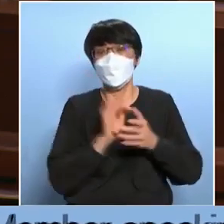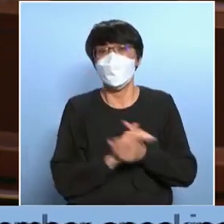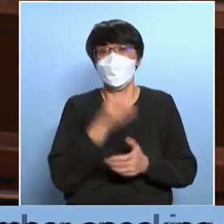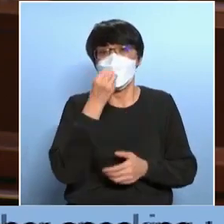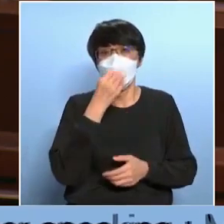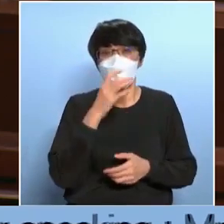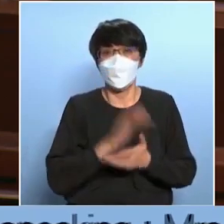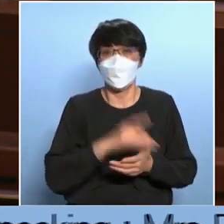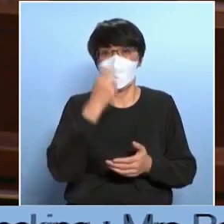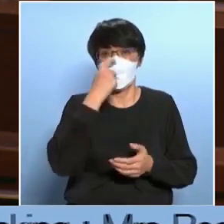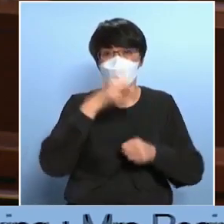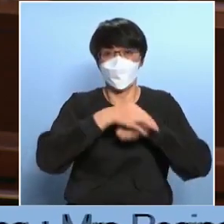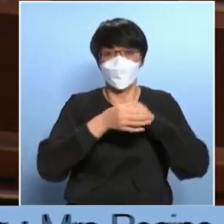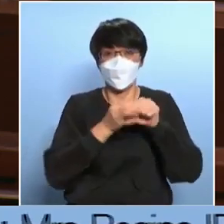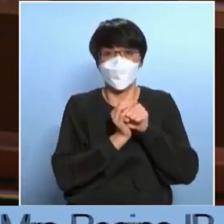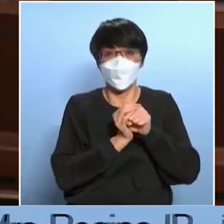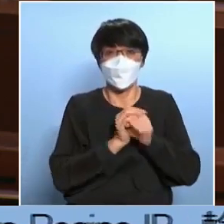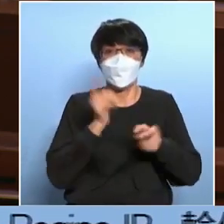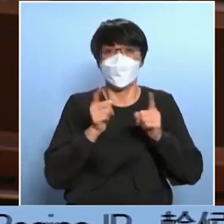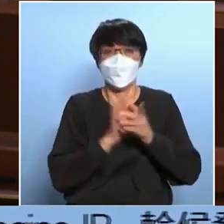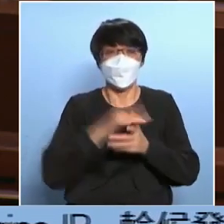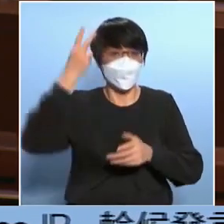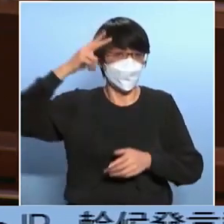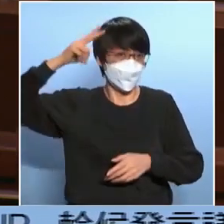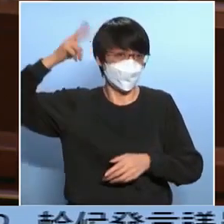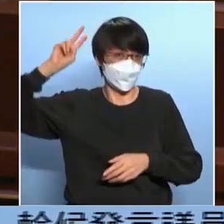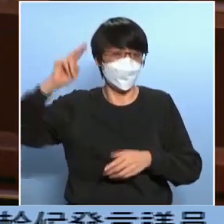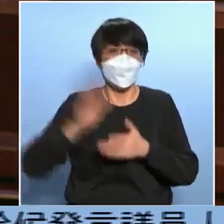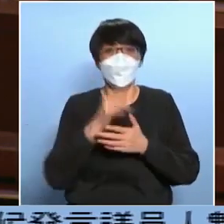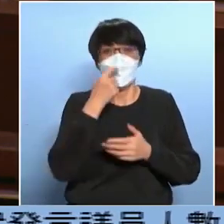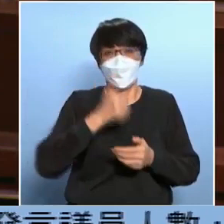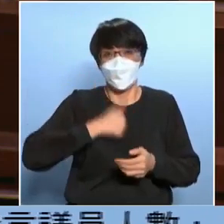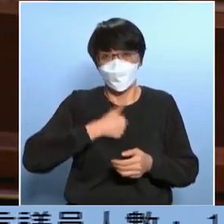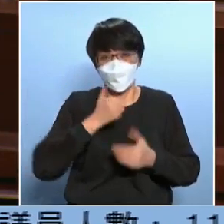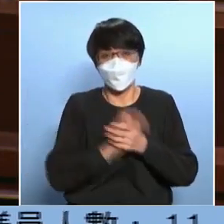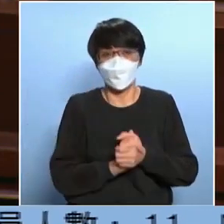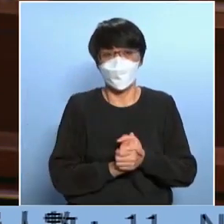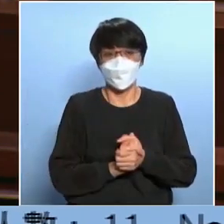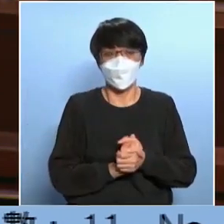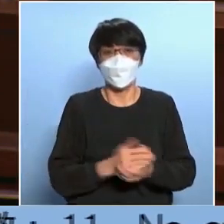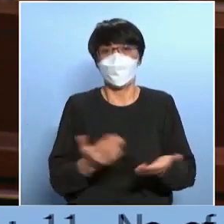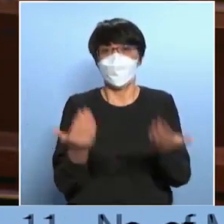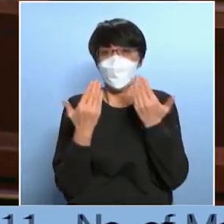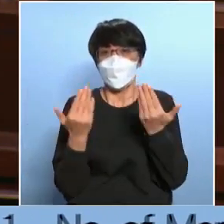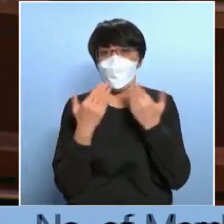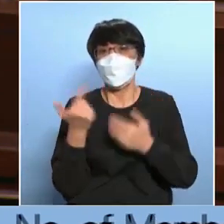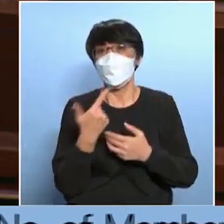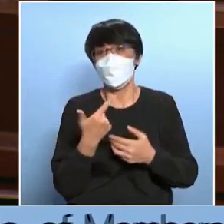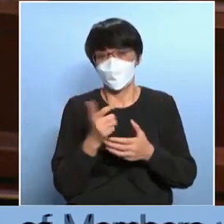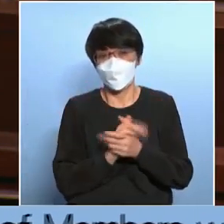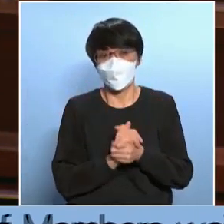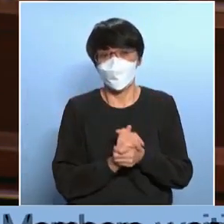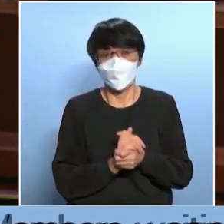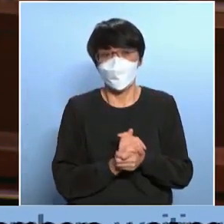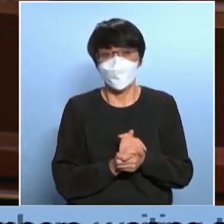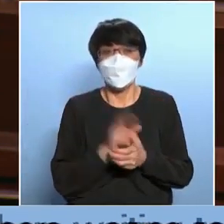咧除咗係英聯邦嘅牙醫咧，就係有好多菲律賓嘅牙醫嘅。咁當時都係向我哋提供好多服務啊。咁我覺得係，